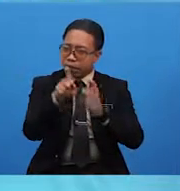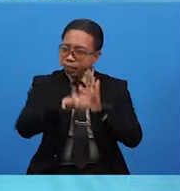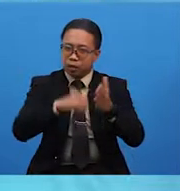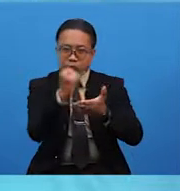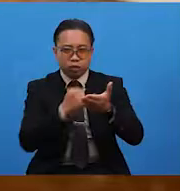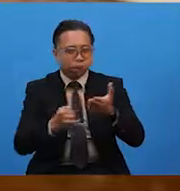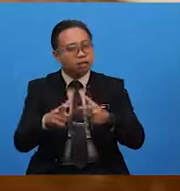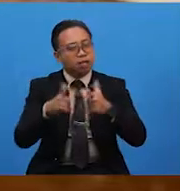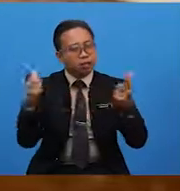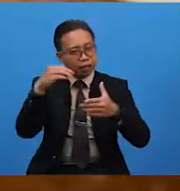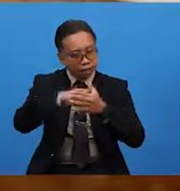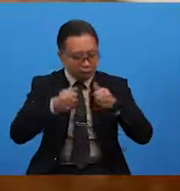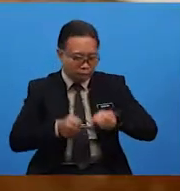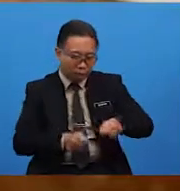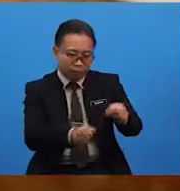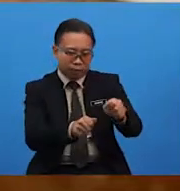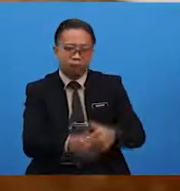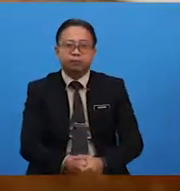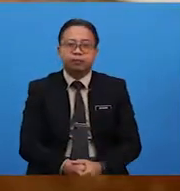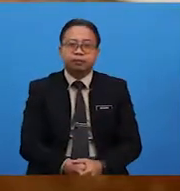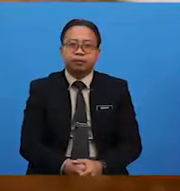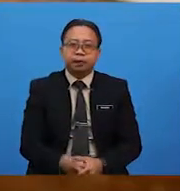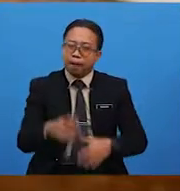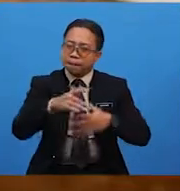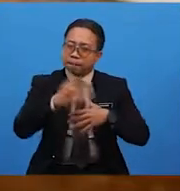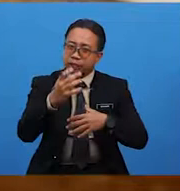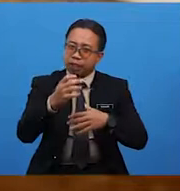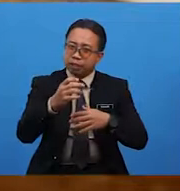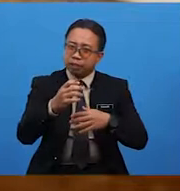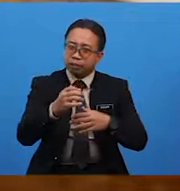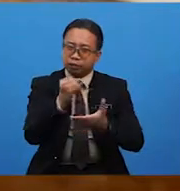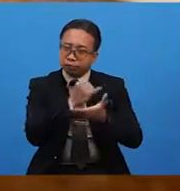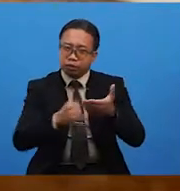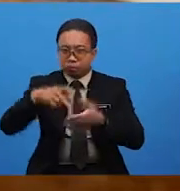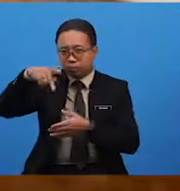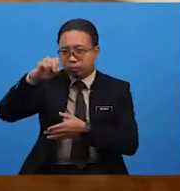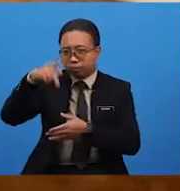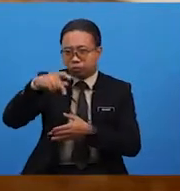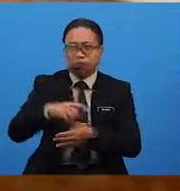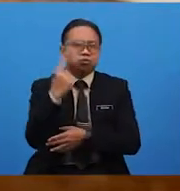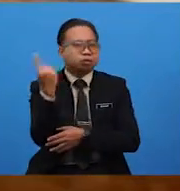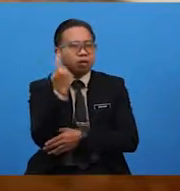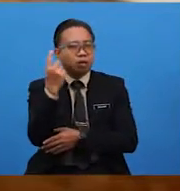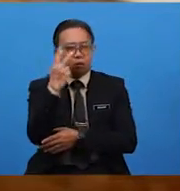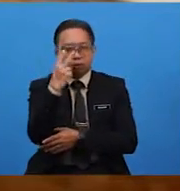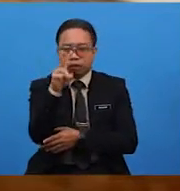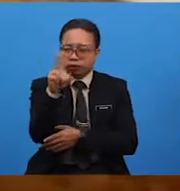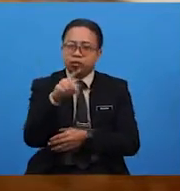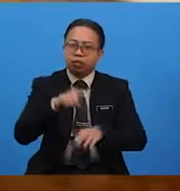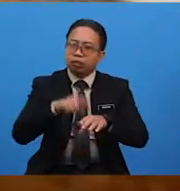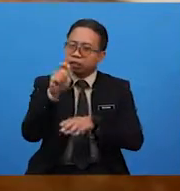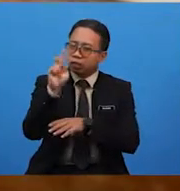lain dalam alirannya oh yang ini ke dipanggil Steny Project benar-benar lihai karya nih